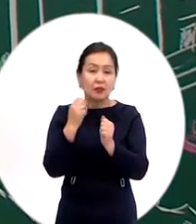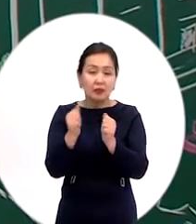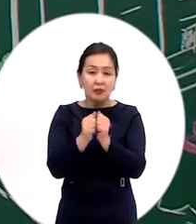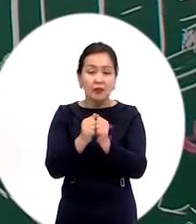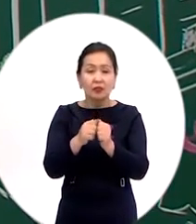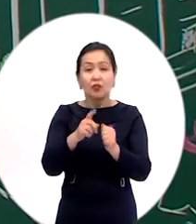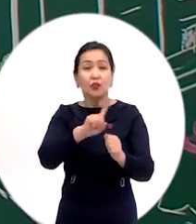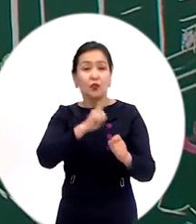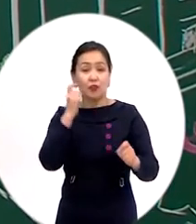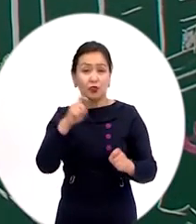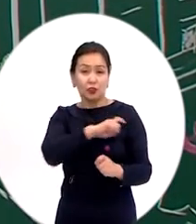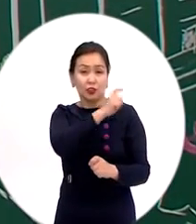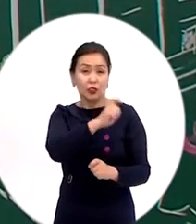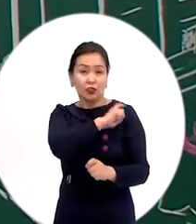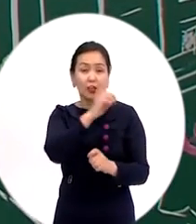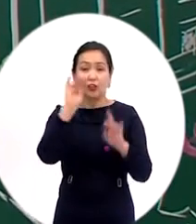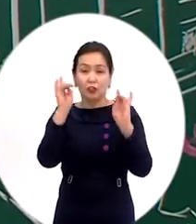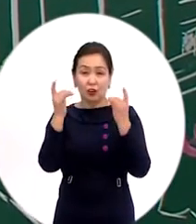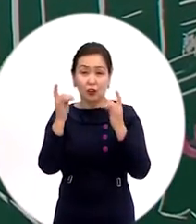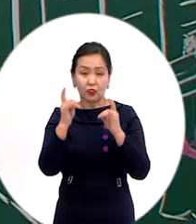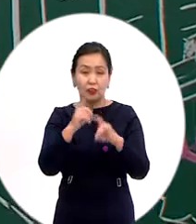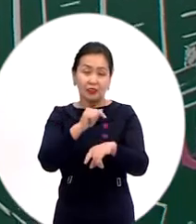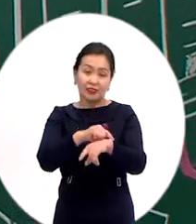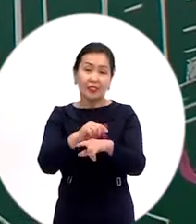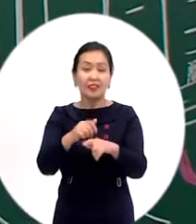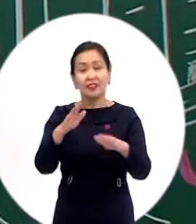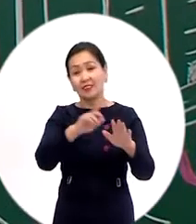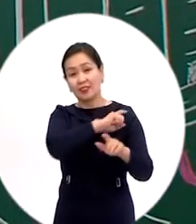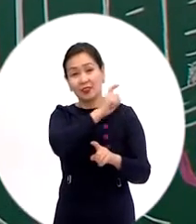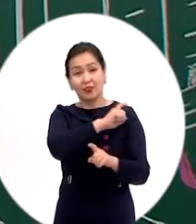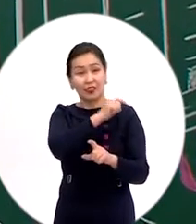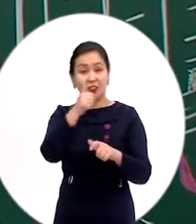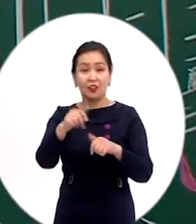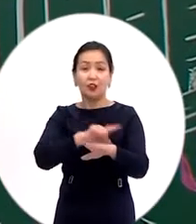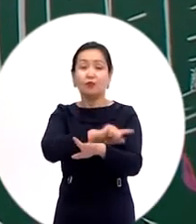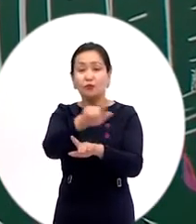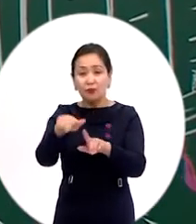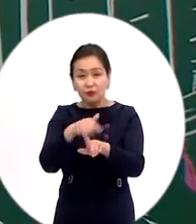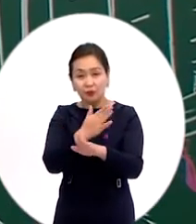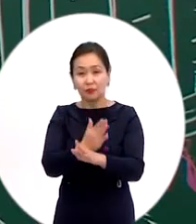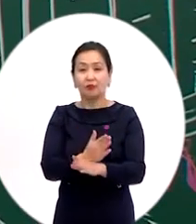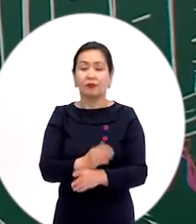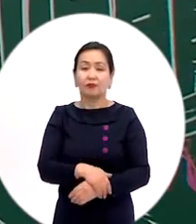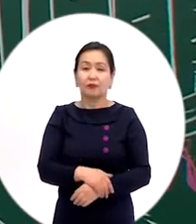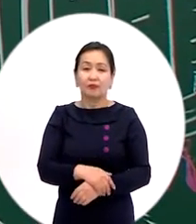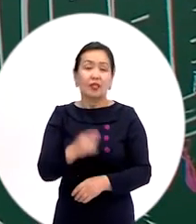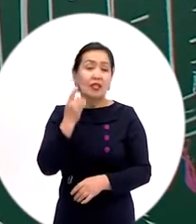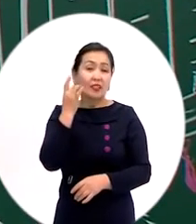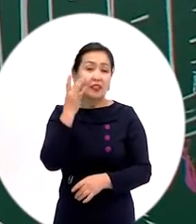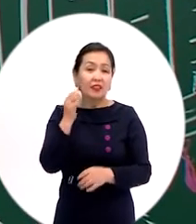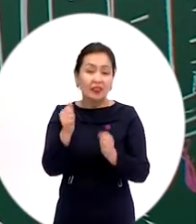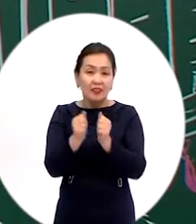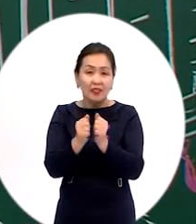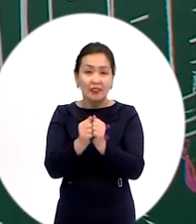сайхан хөгжилтэй тоглож цагийг зугаатай өнгөрүүллээ. Ингээд Кристоф найз